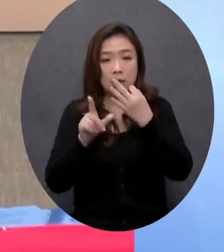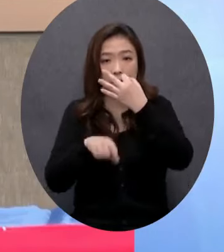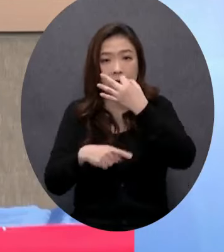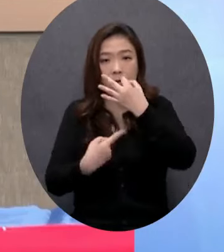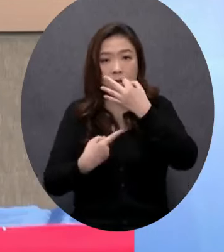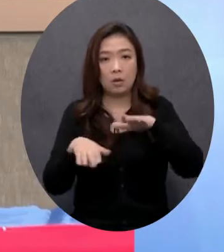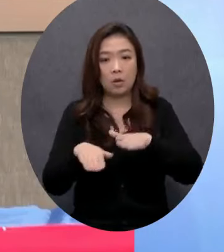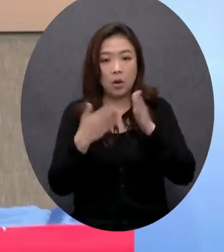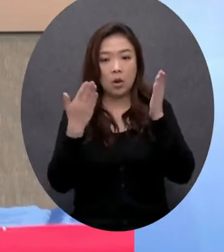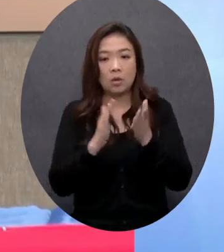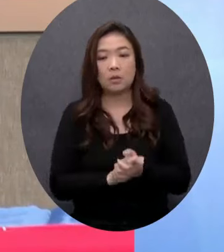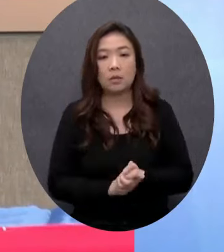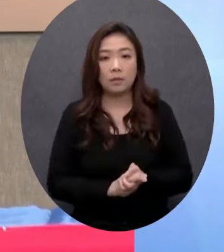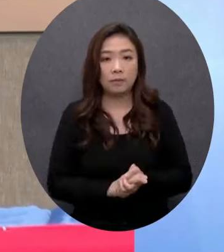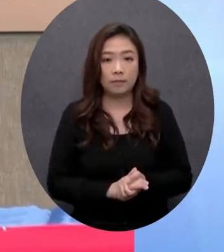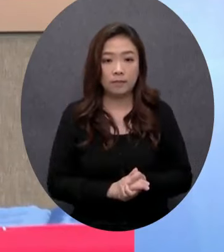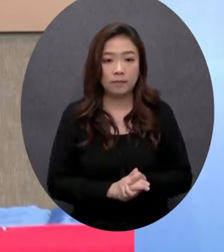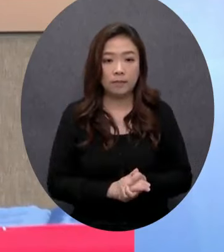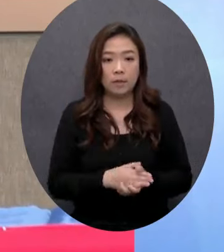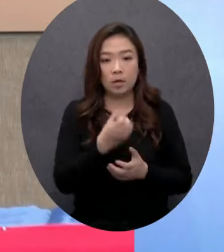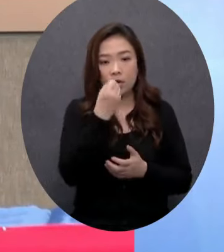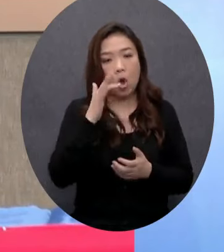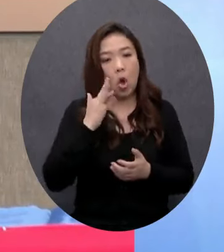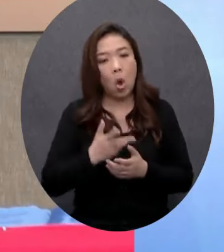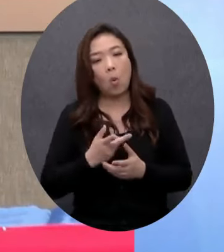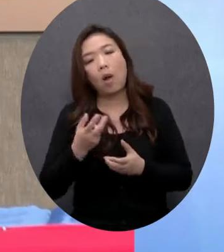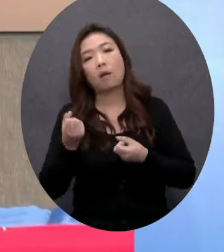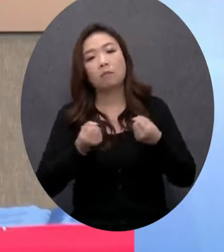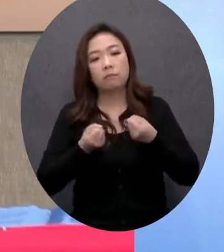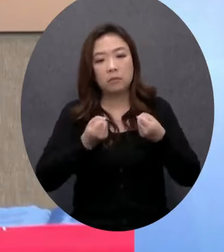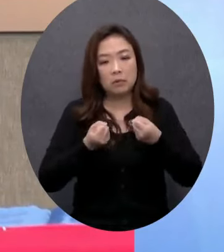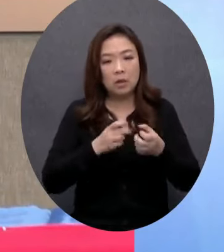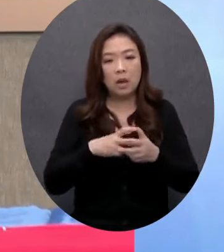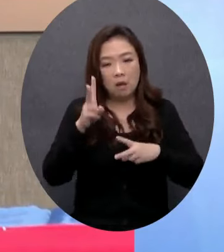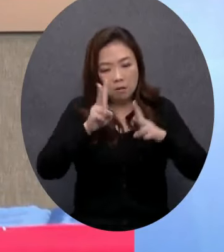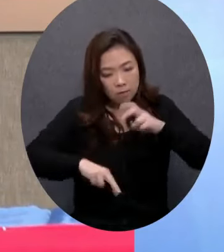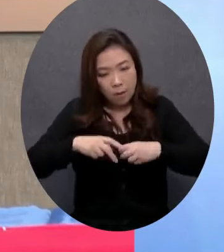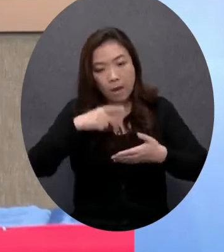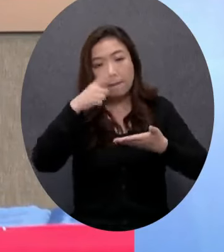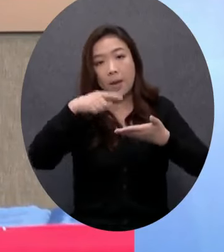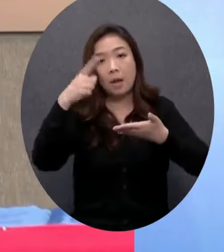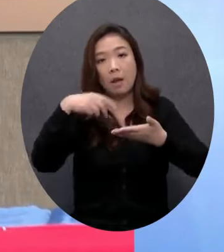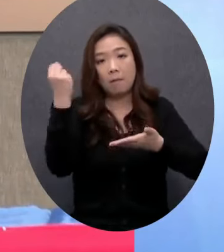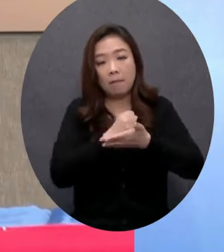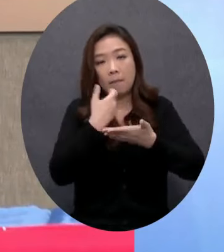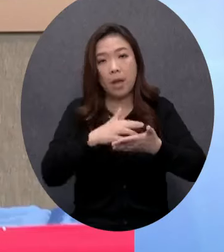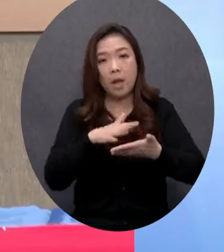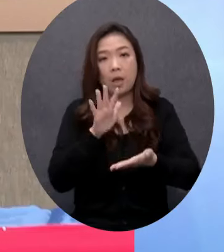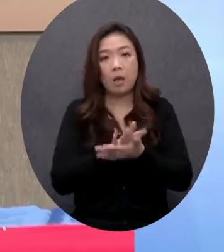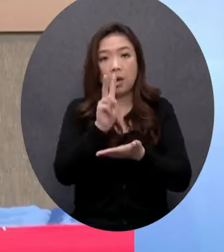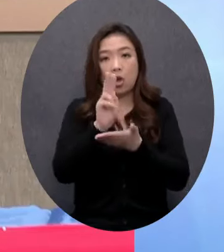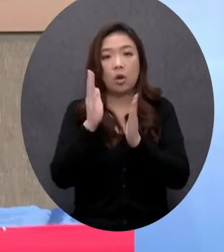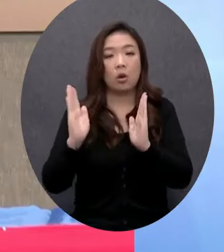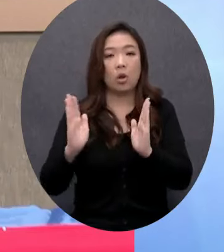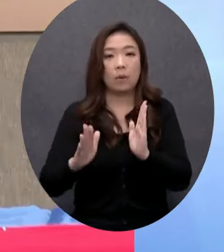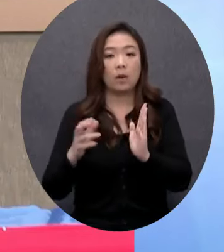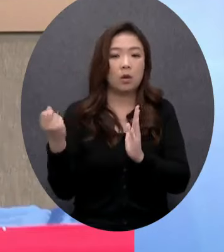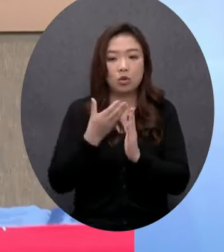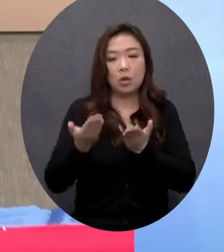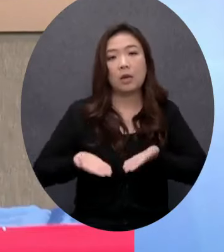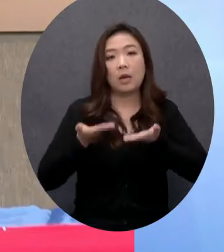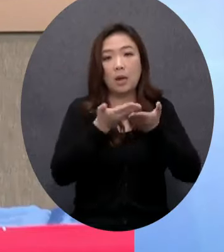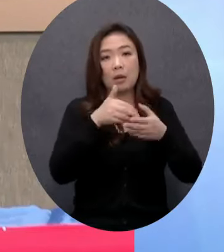2024年3月1日起实施，港澳单牌车查验合格后2年内再次提交